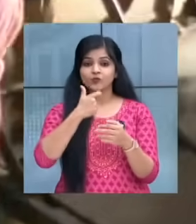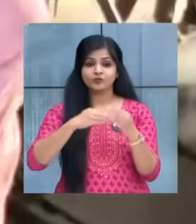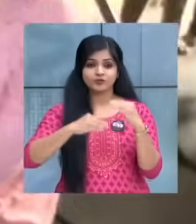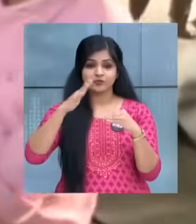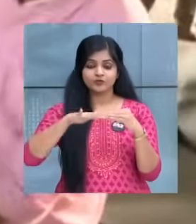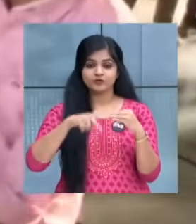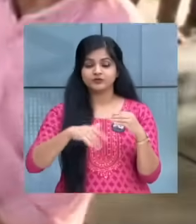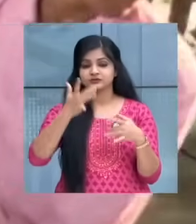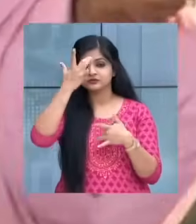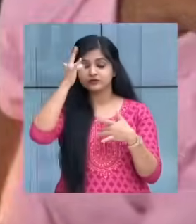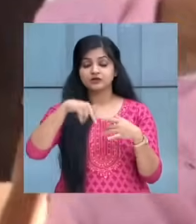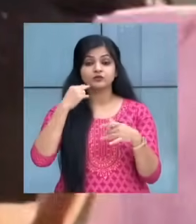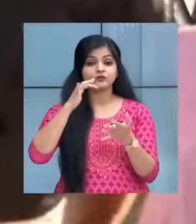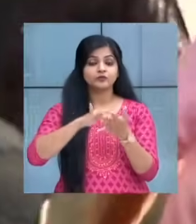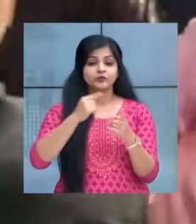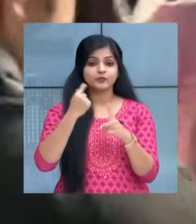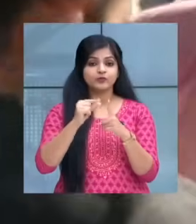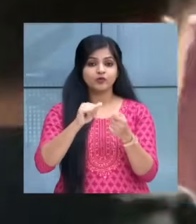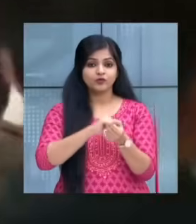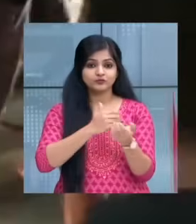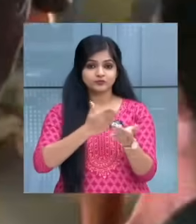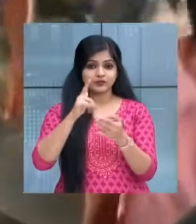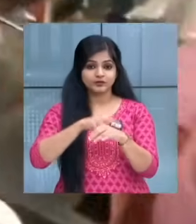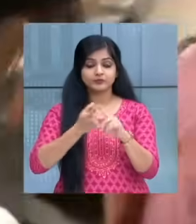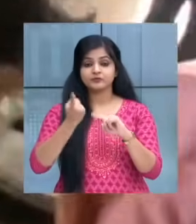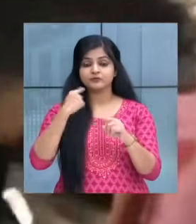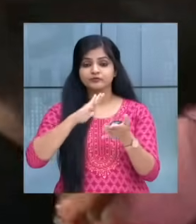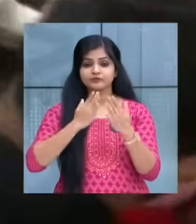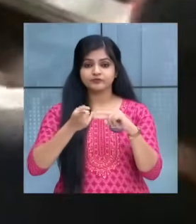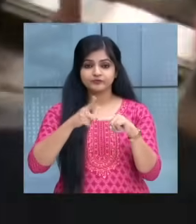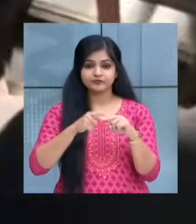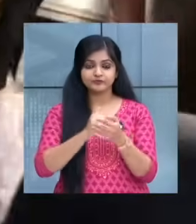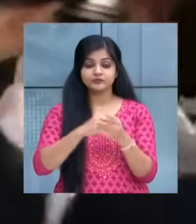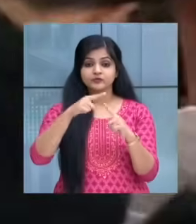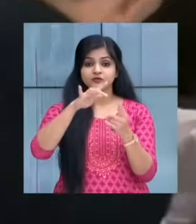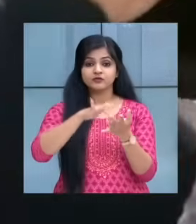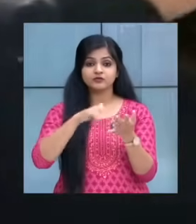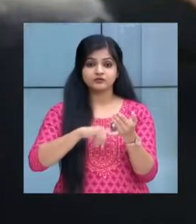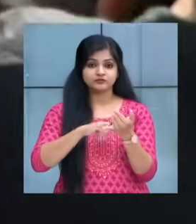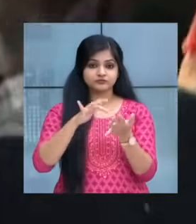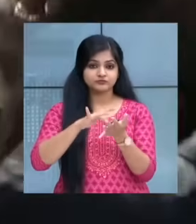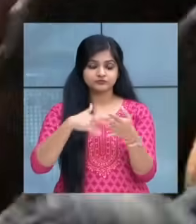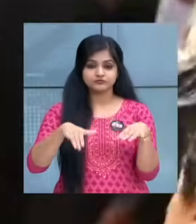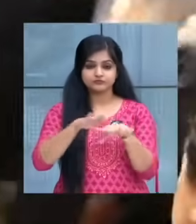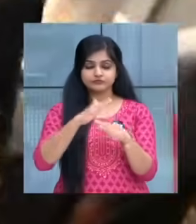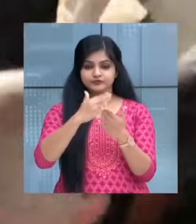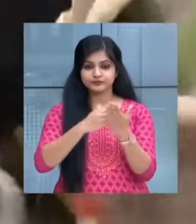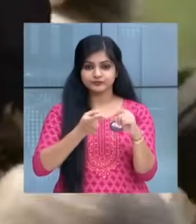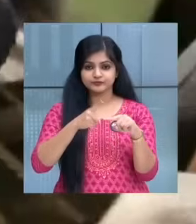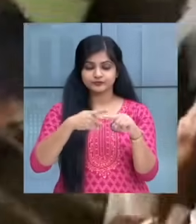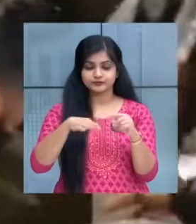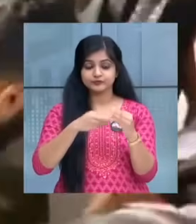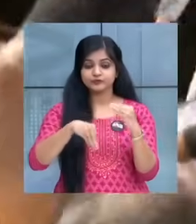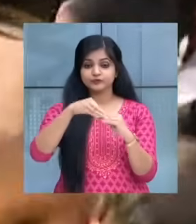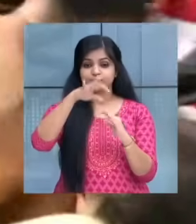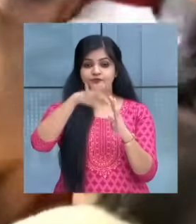തുടർന്ന് തിരുവനന്തപുരത്തെ സ്വകാര്യ ആശുപത്രിയിൽ ചികിത്സയിലിരിക്കെ ഇന്നലെയായിരുന്നു അന്ത്യം. തൈക്കാട് ശാന്തി കവാടത്തിലാണ് സംസ്കാര ചടങ്ങ്.